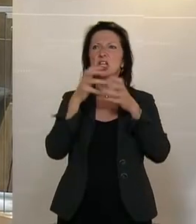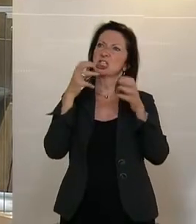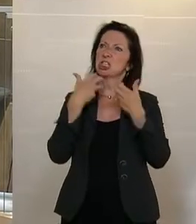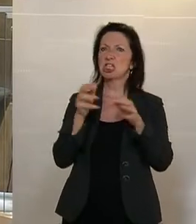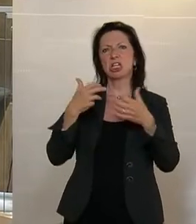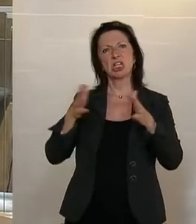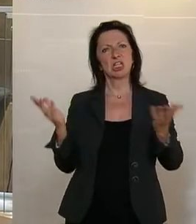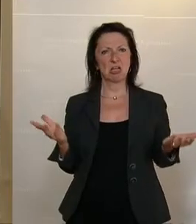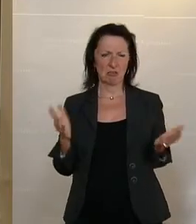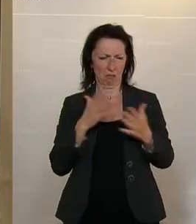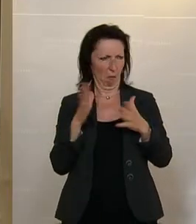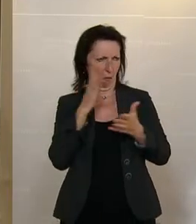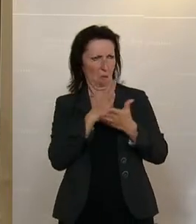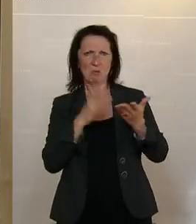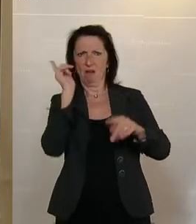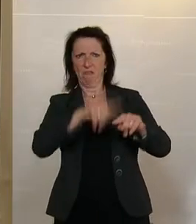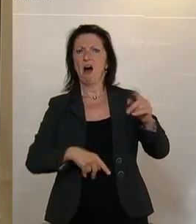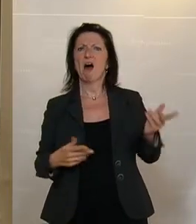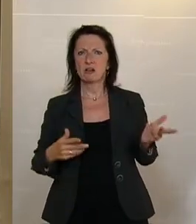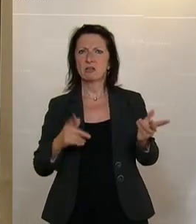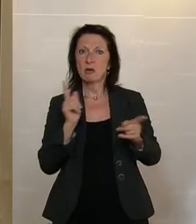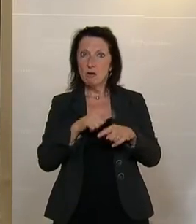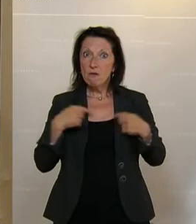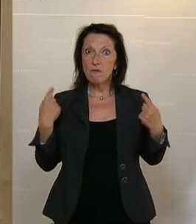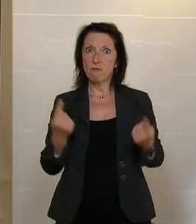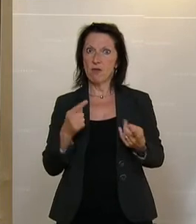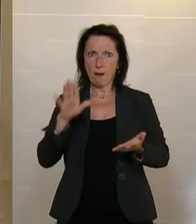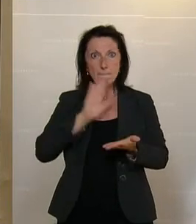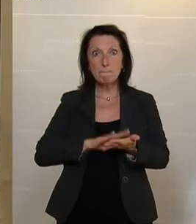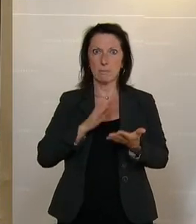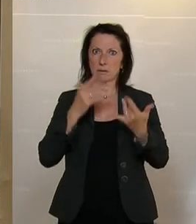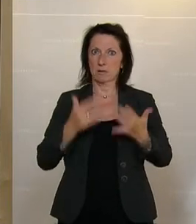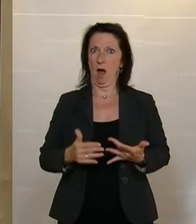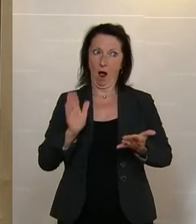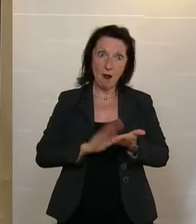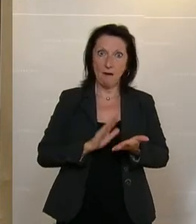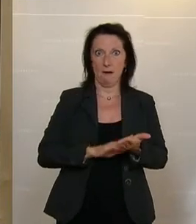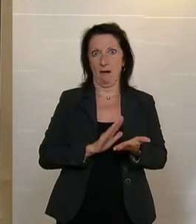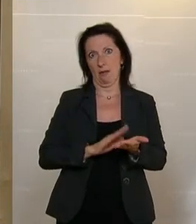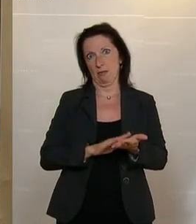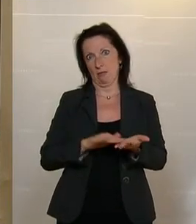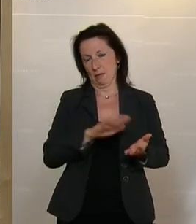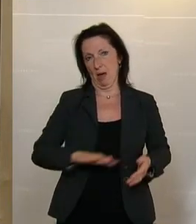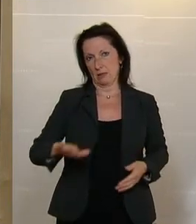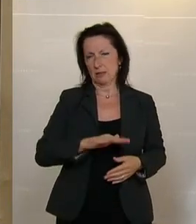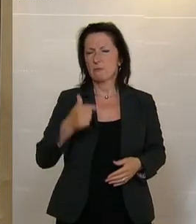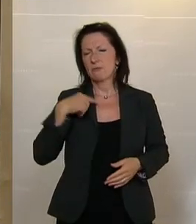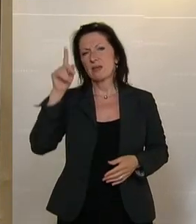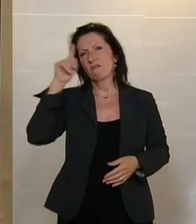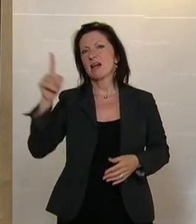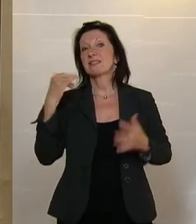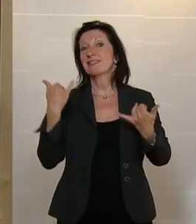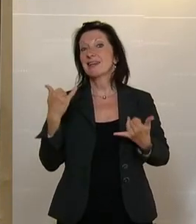zum Großteil überhaupt nicht wahr sein. Wir leben von Fakten. Und eins weiß ich, dass wir diese